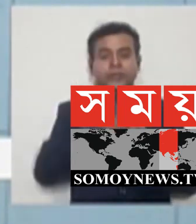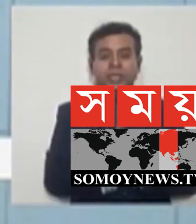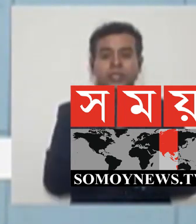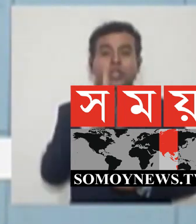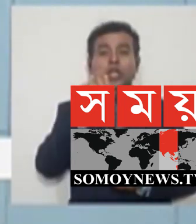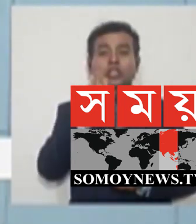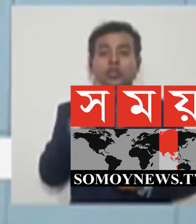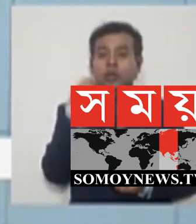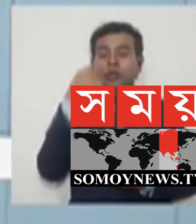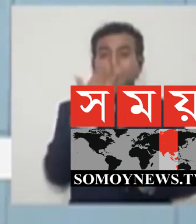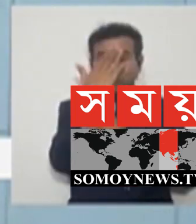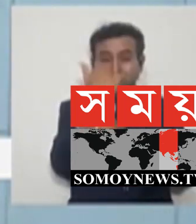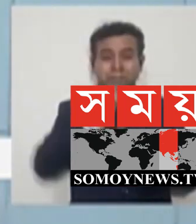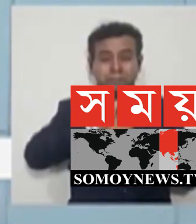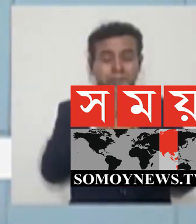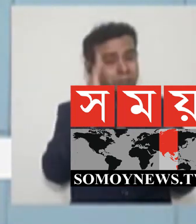তাদের বয়স